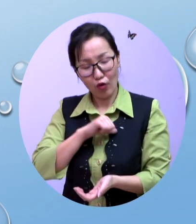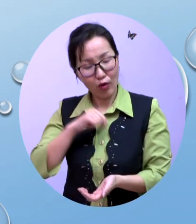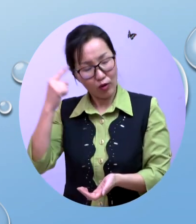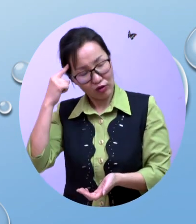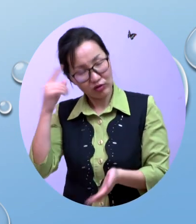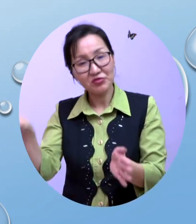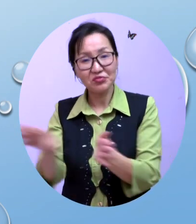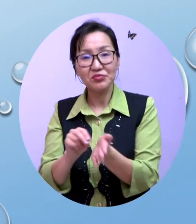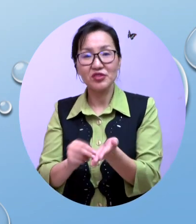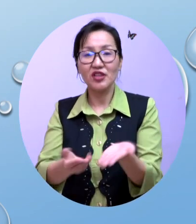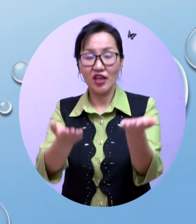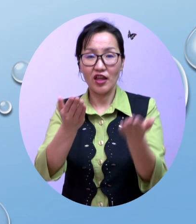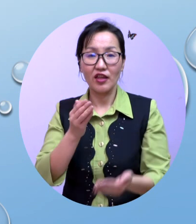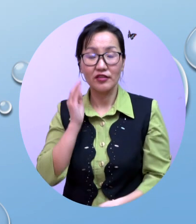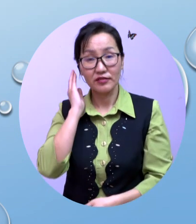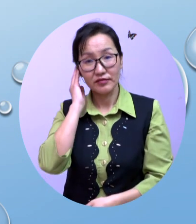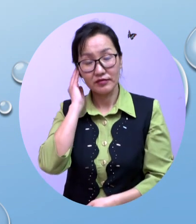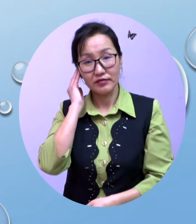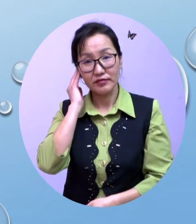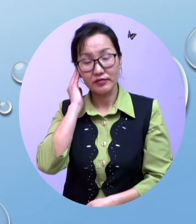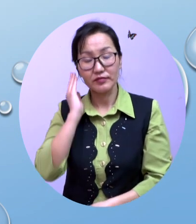бодоод бичээрэй.